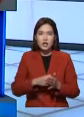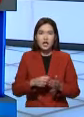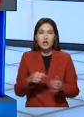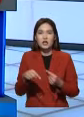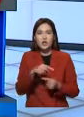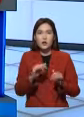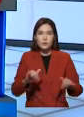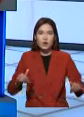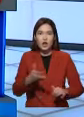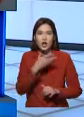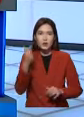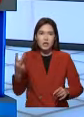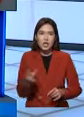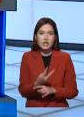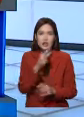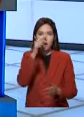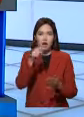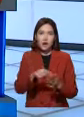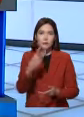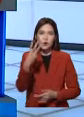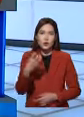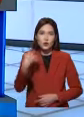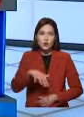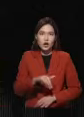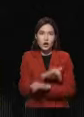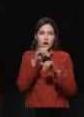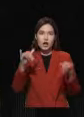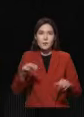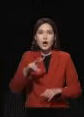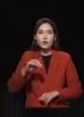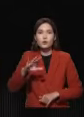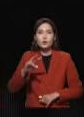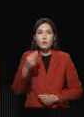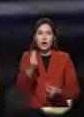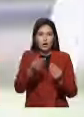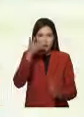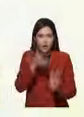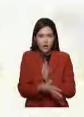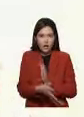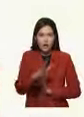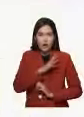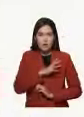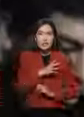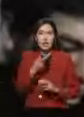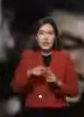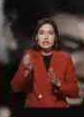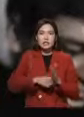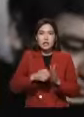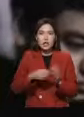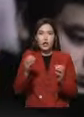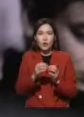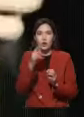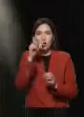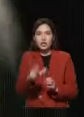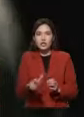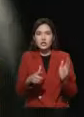жылжымайтын мүліктен екі есе асып түсті. Қазір 350 мыңнан аса адам лудомания дертіне шалдыққан. Құмарлықтың кесірінен 10 ерлі зайыптының